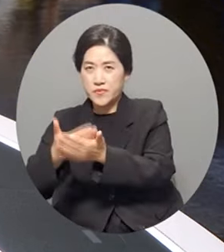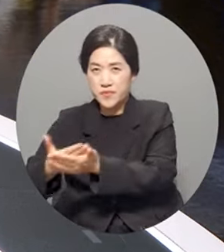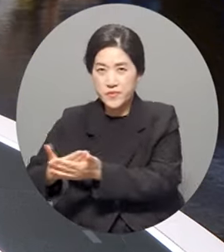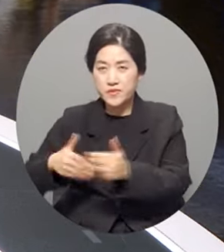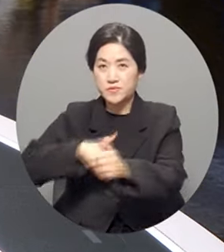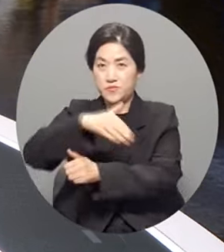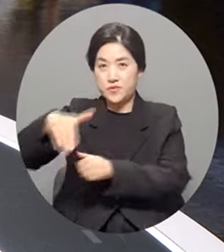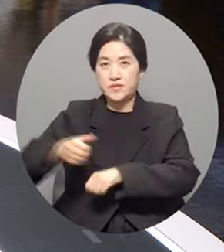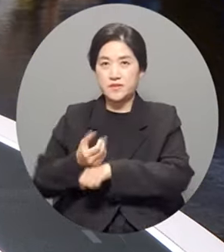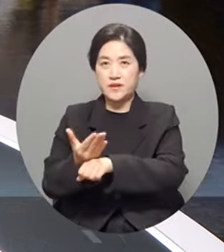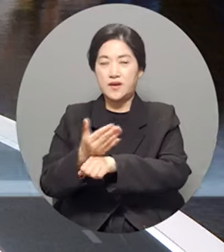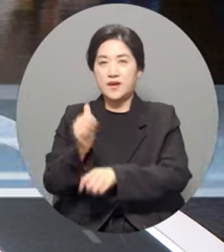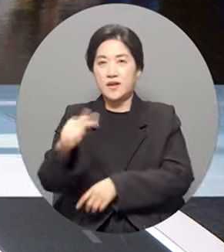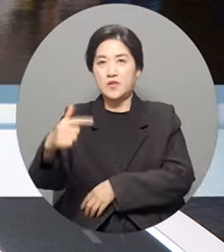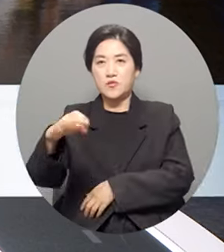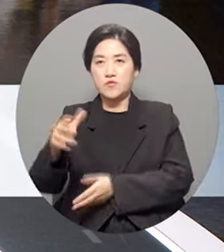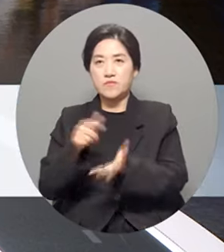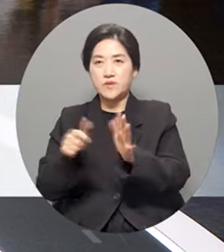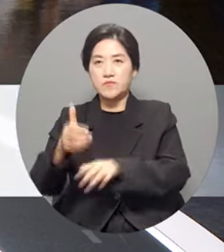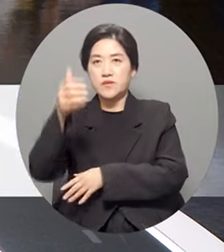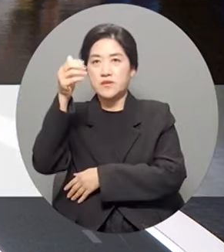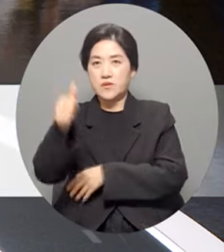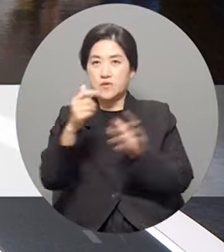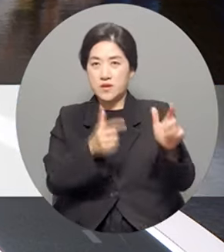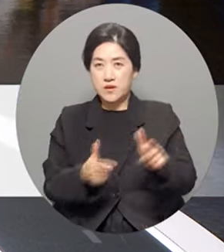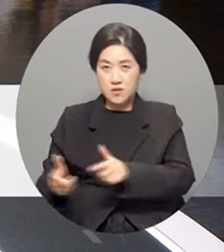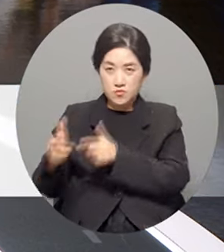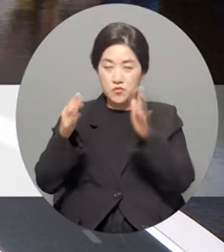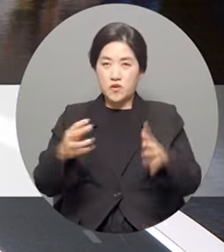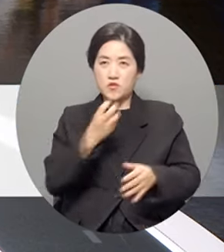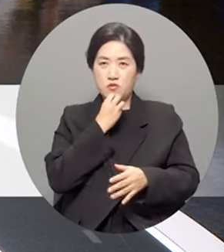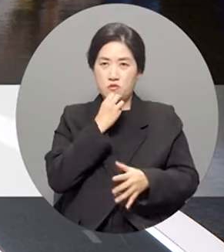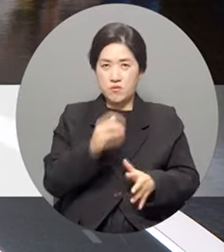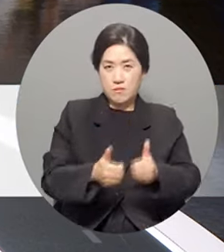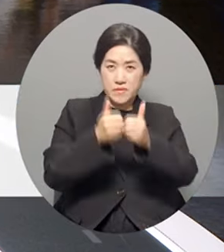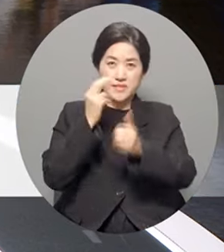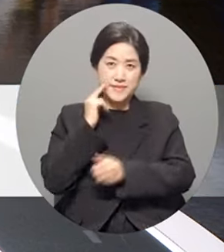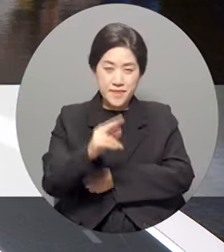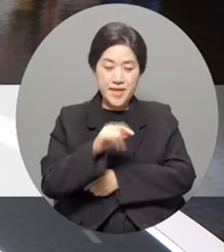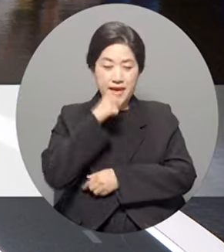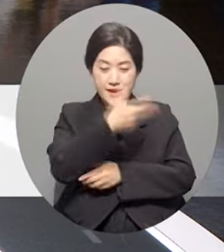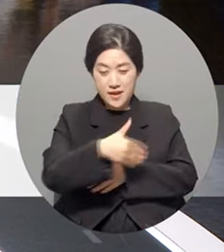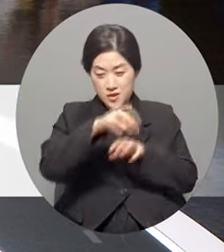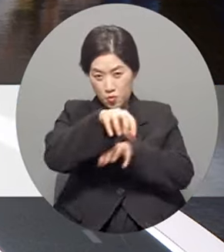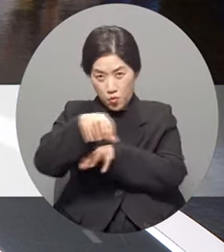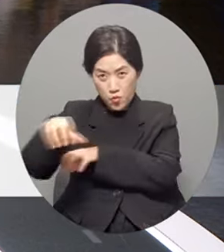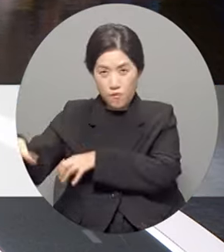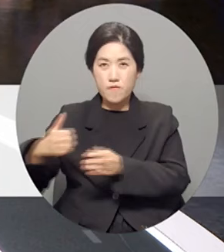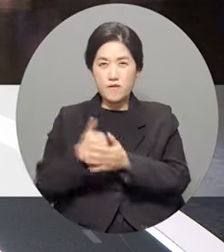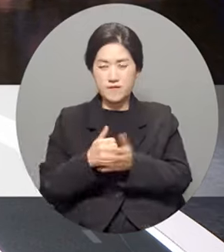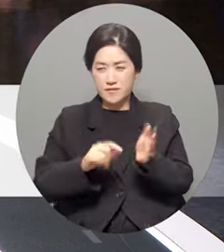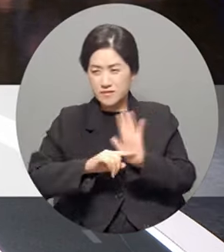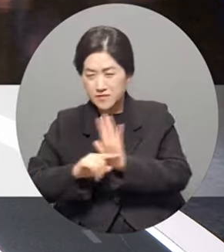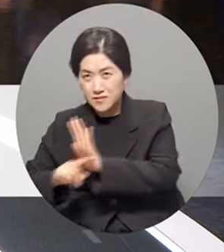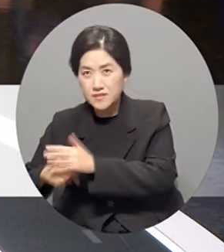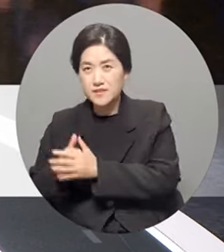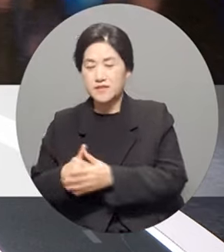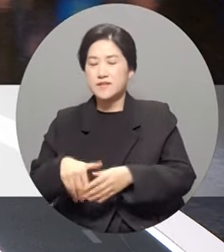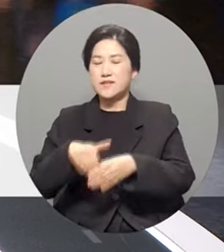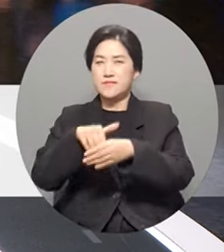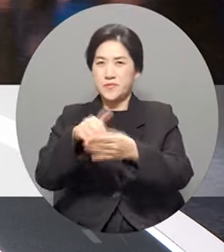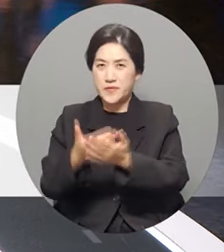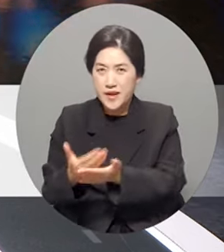한동훈 비대위원장은 오늘 하루 서울의 격전지 한강벨트를 돌며 막판 표심 결집에 나섰습니다. 딱 한 표가